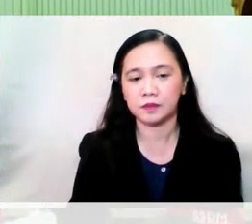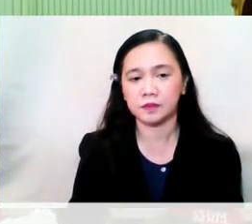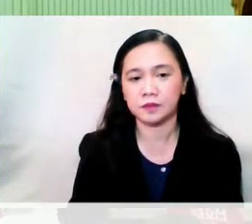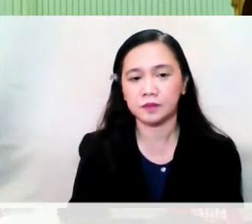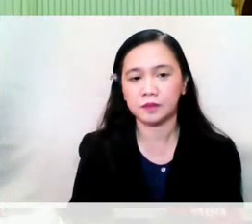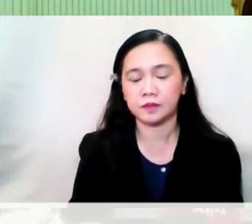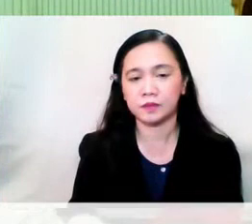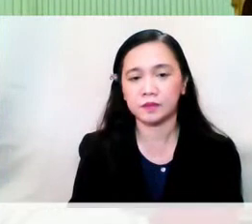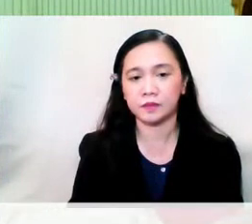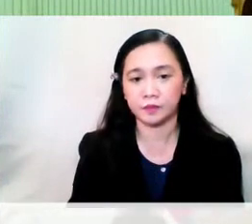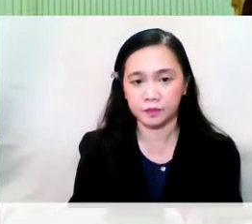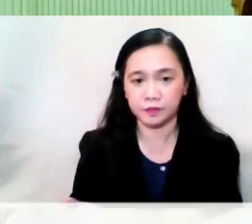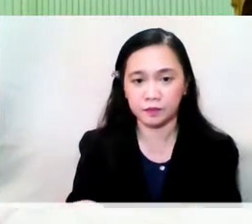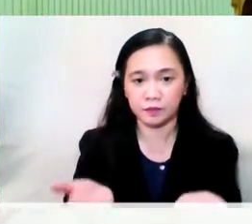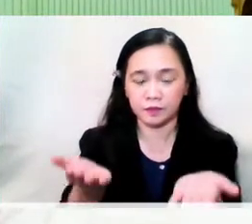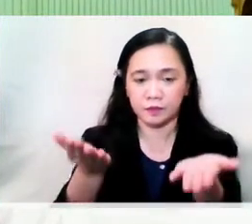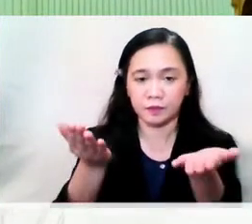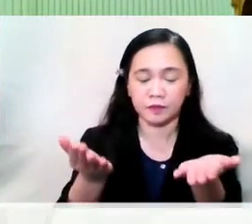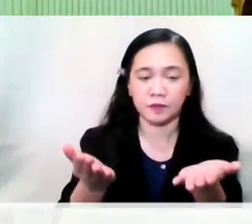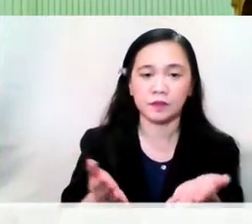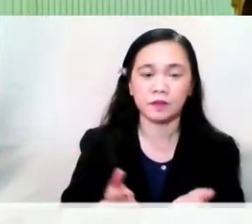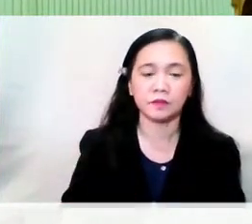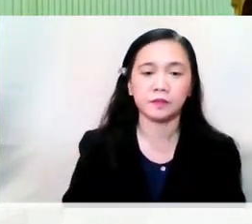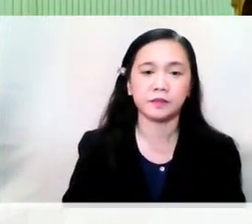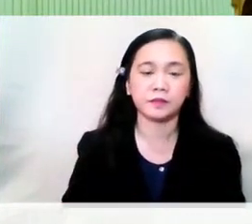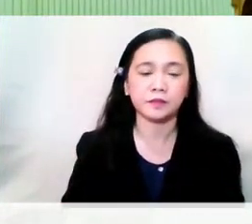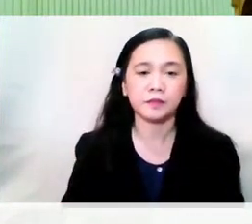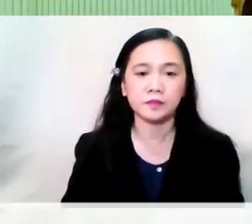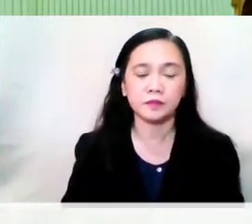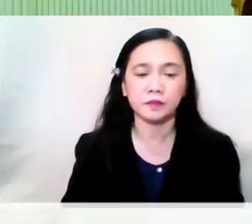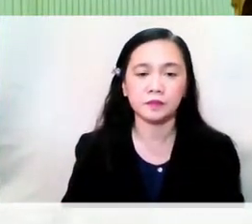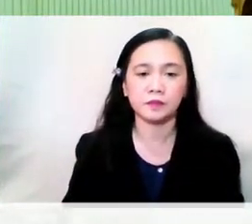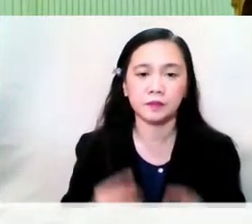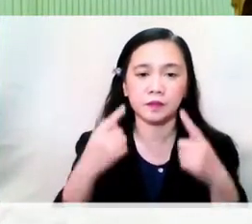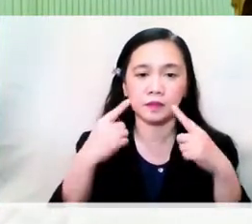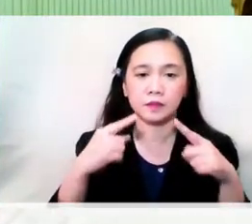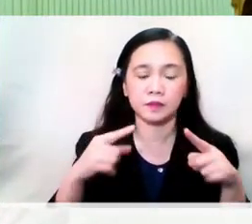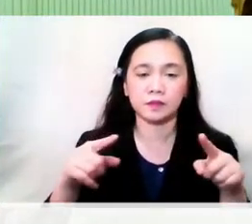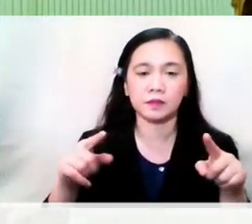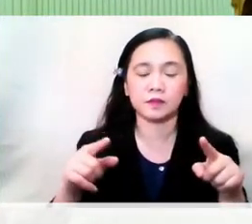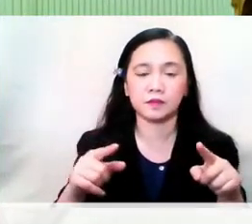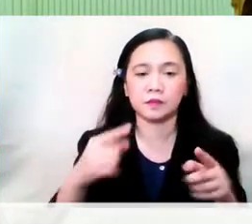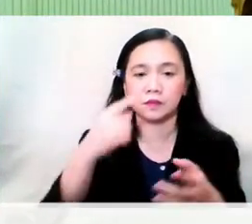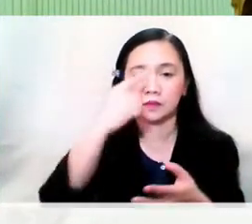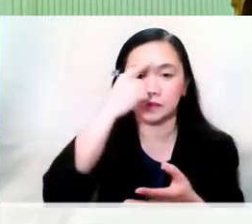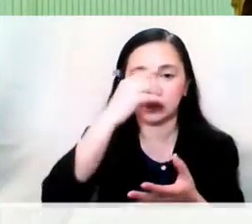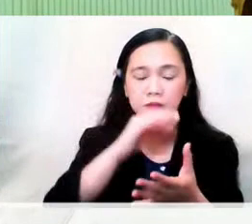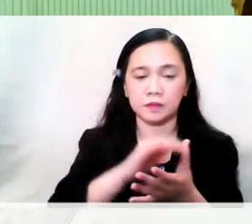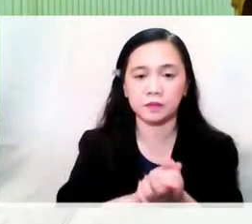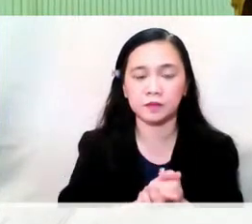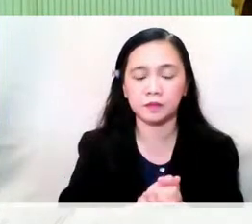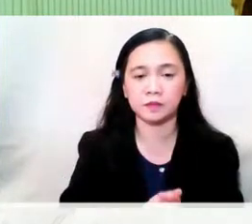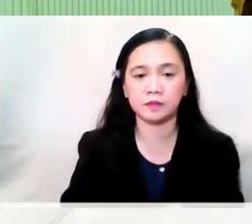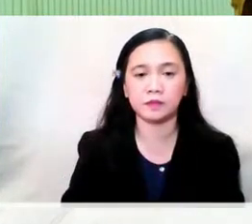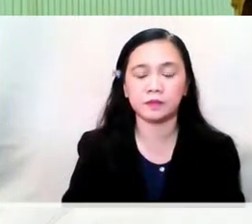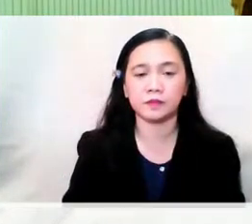Tumayo po tayong lahat at sabay-sabay natin ngayong ipahayag ang ating pananampalataya.